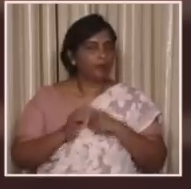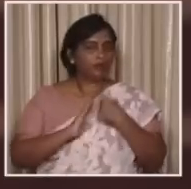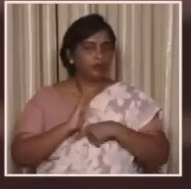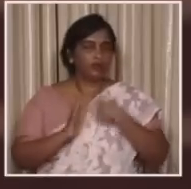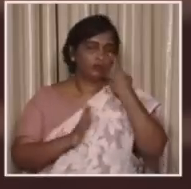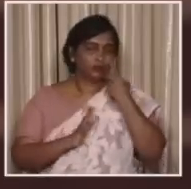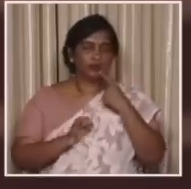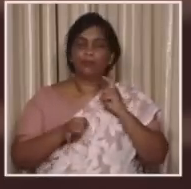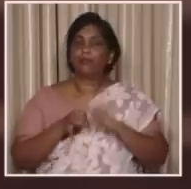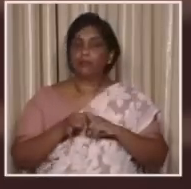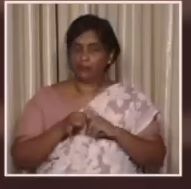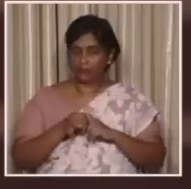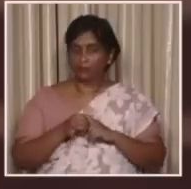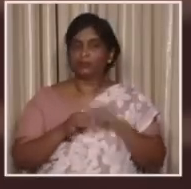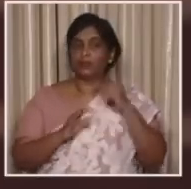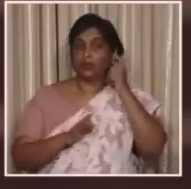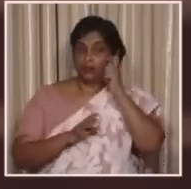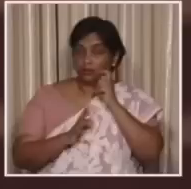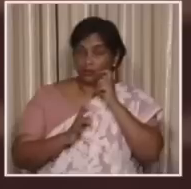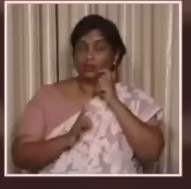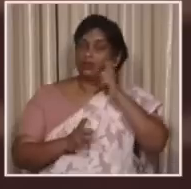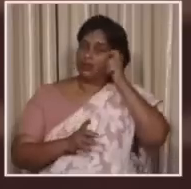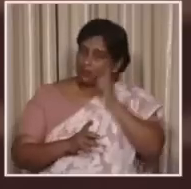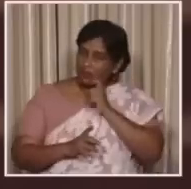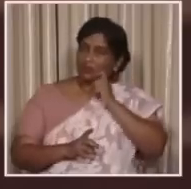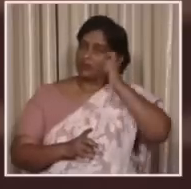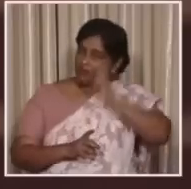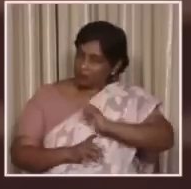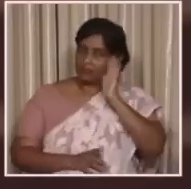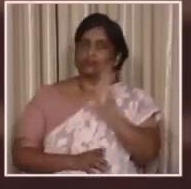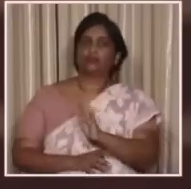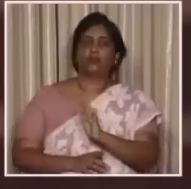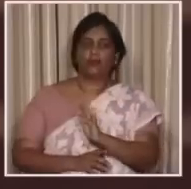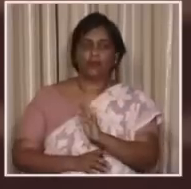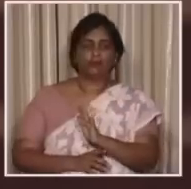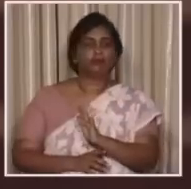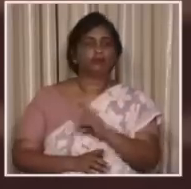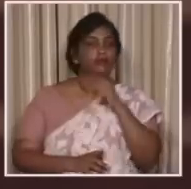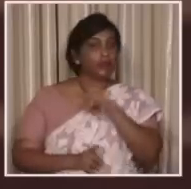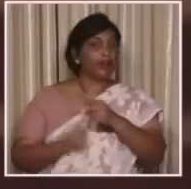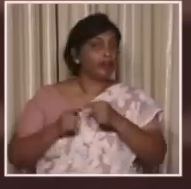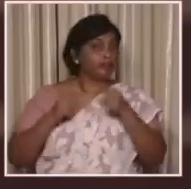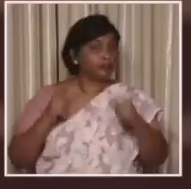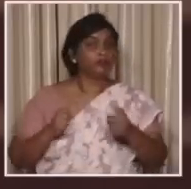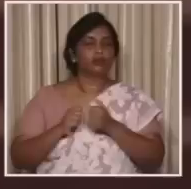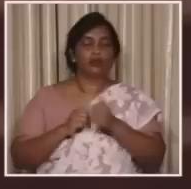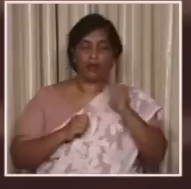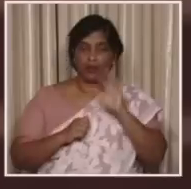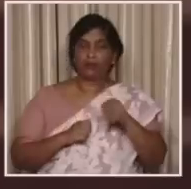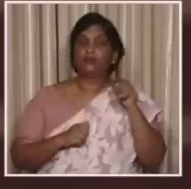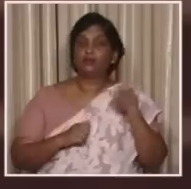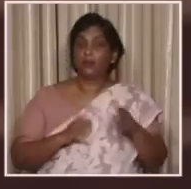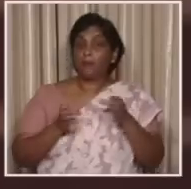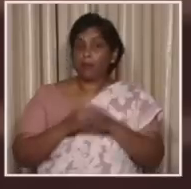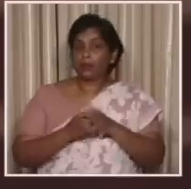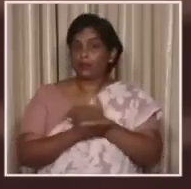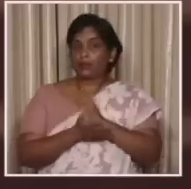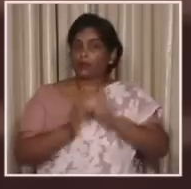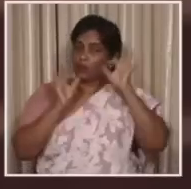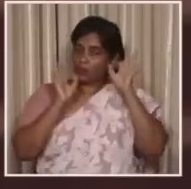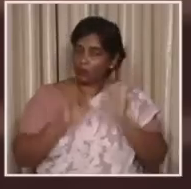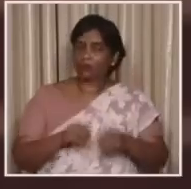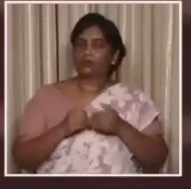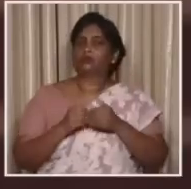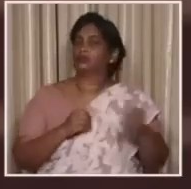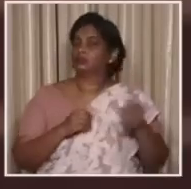අහිංසක මිනිසුන්ට වෙච්චි දෙයක්. ත්‍රස්තවාදයා ත්‍රස්තවාදයාමයි. එහෙමනම් ඔවුන්ට විරුද්ධව කටයුතු කරන්න නම් මේක පක්ෂ භේදයක් ඇති කරගන්න